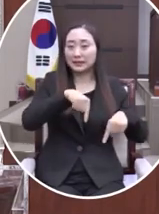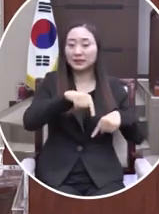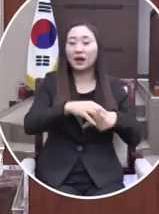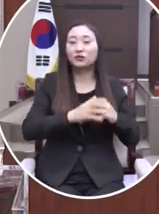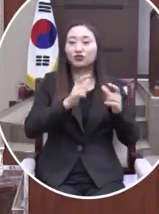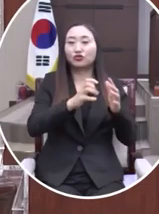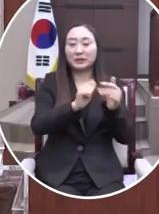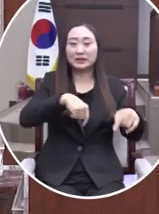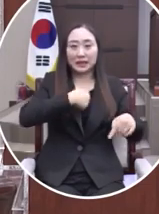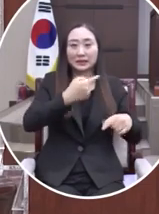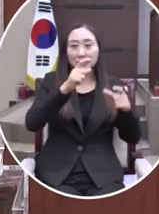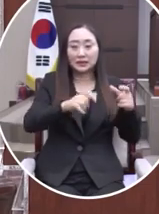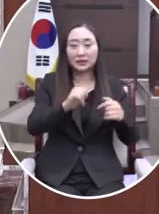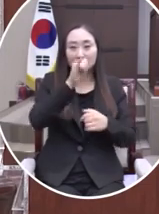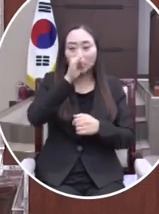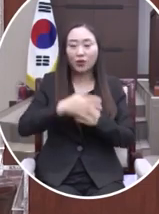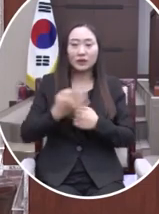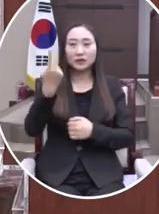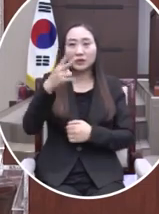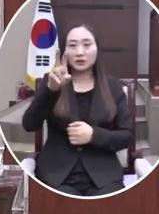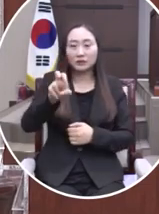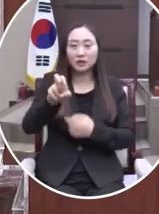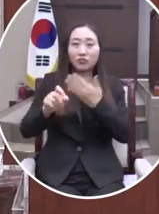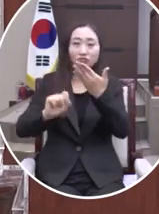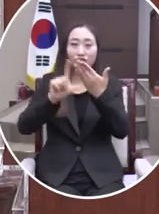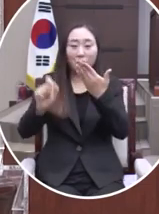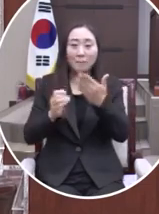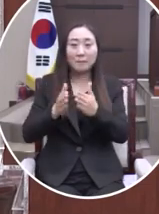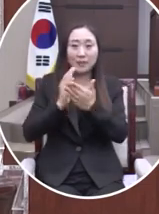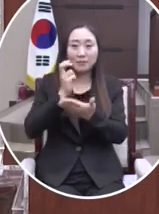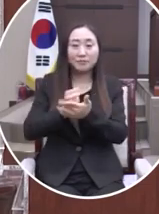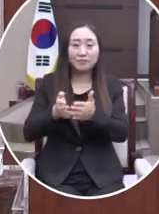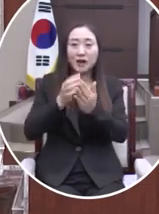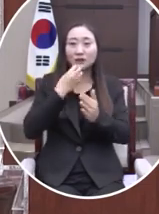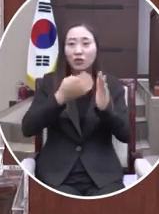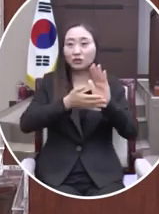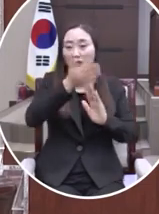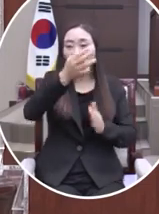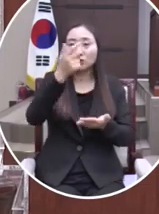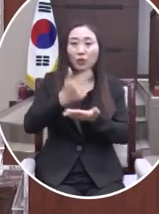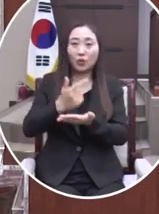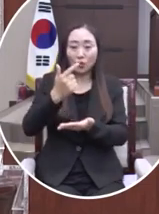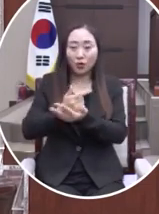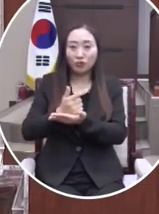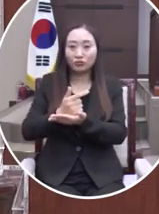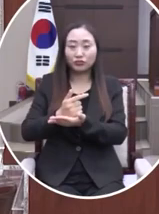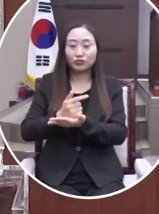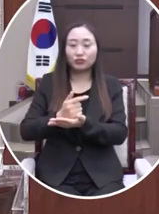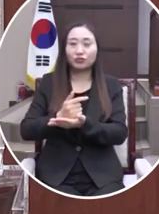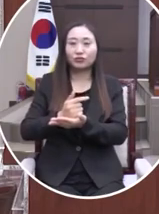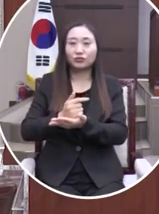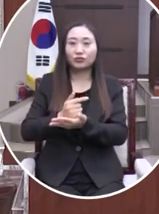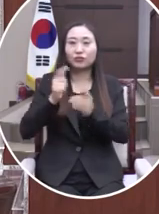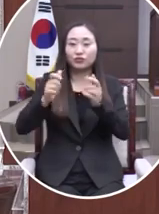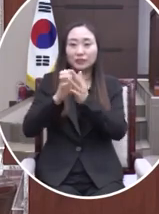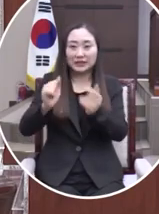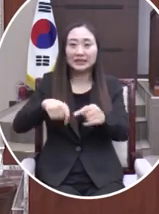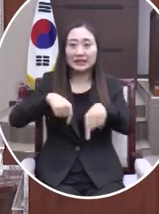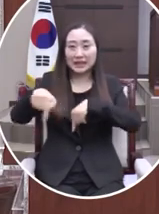지방분권특별법과 2020년 9월 제정된 서울특별시 노원구 주민자치회 설치 운영에 관한 조례에 의거